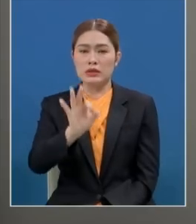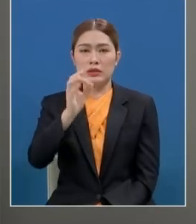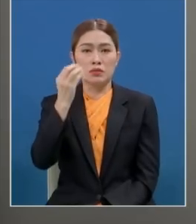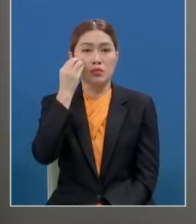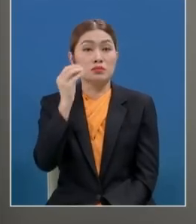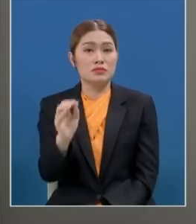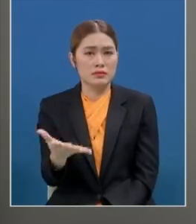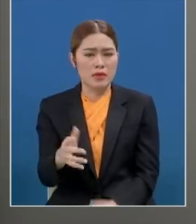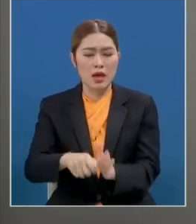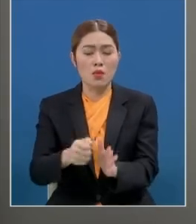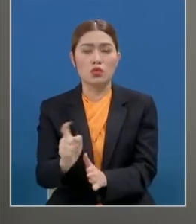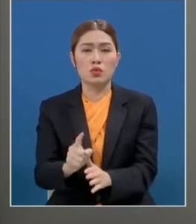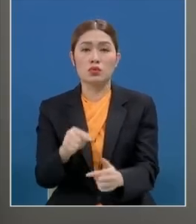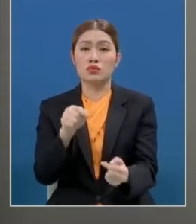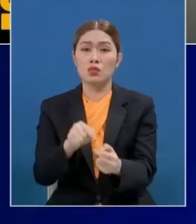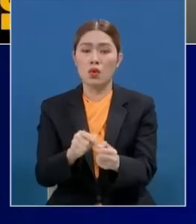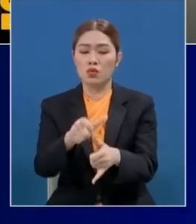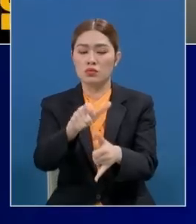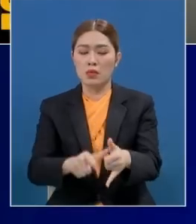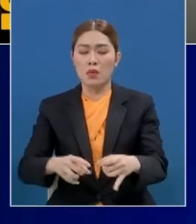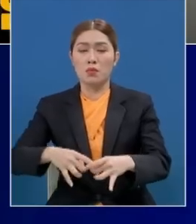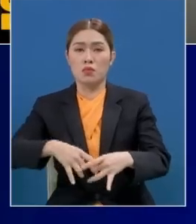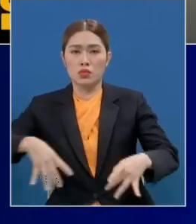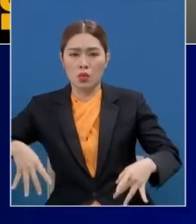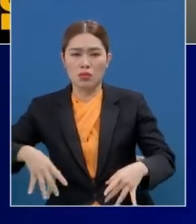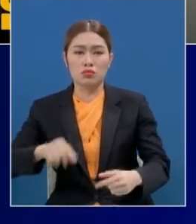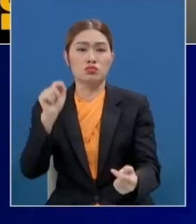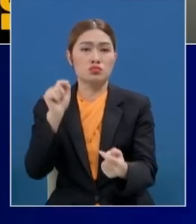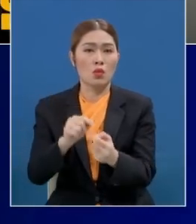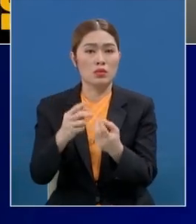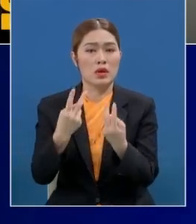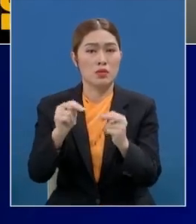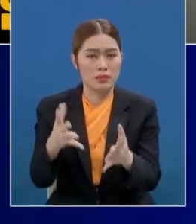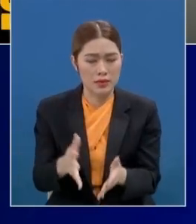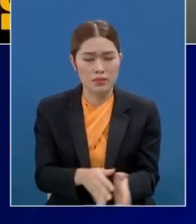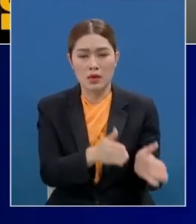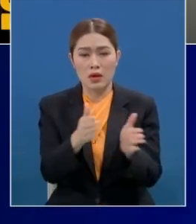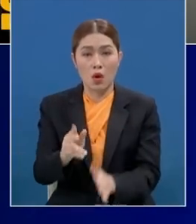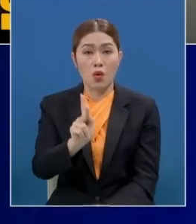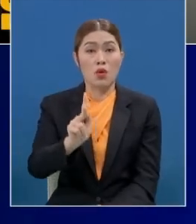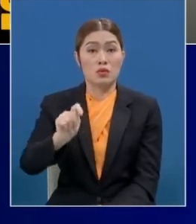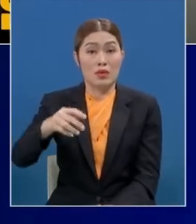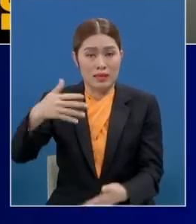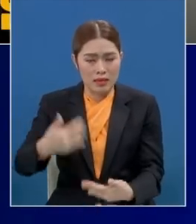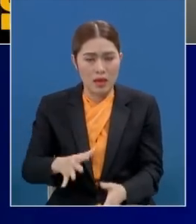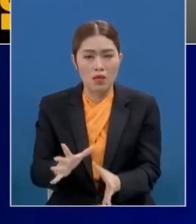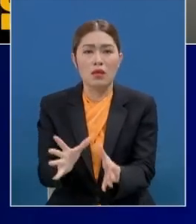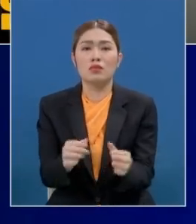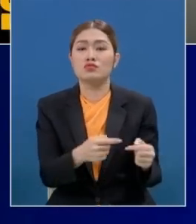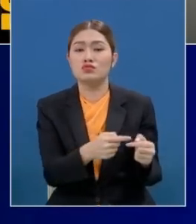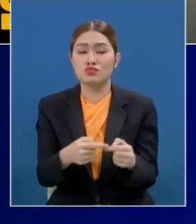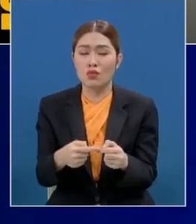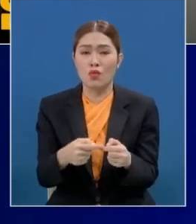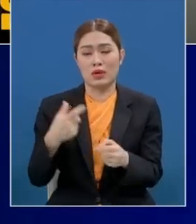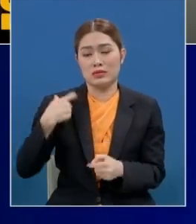ทางโดยอ้างเรื่องเงื่อนไขคุณสมบัติและความเหมาะสมพอถัดจากกกตปุ๊บมีการรับลูกต่อจาก